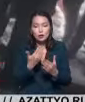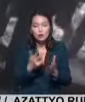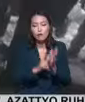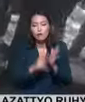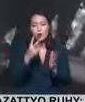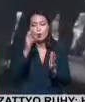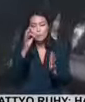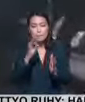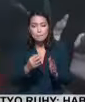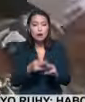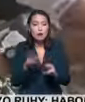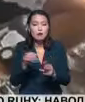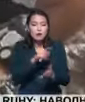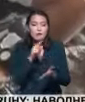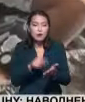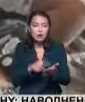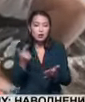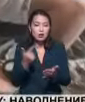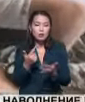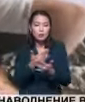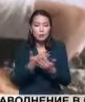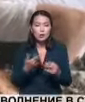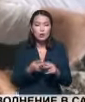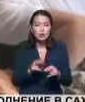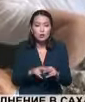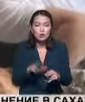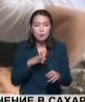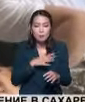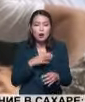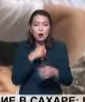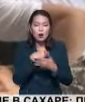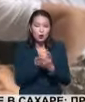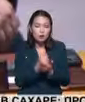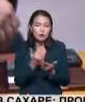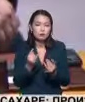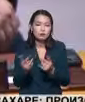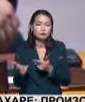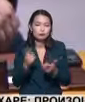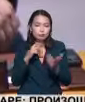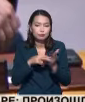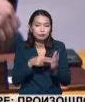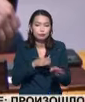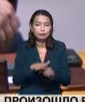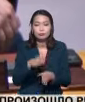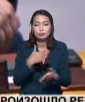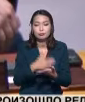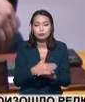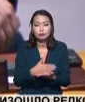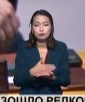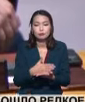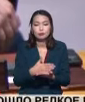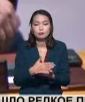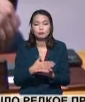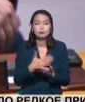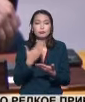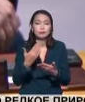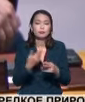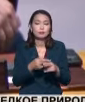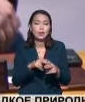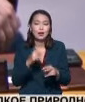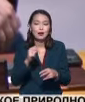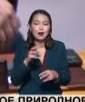82% всех запросов на гуманитарную координацию были одобрены и реализованы. Знаете ли вы, что за день Хамас